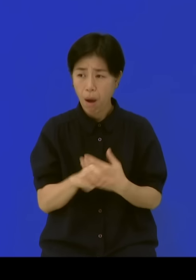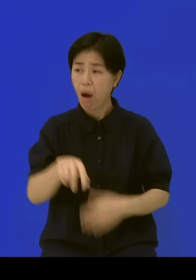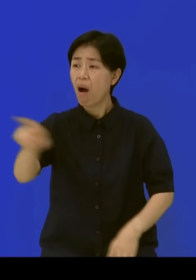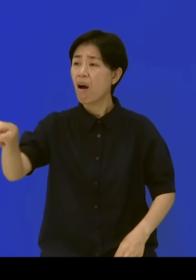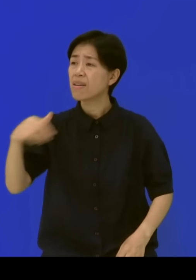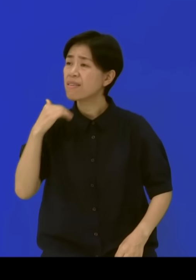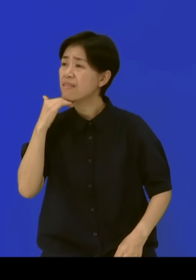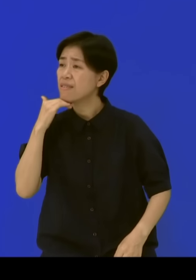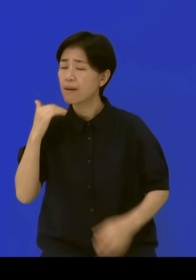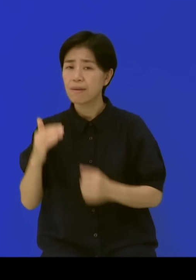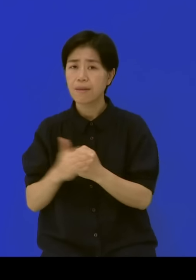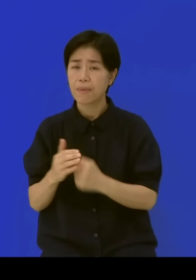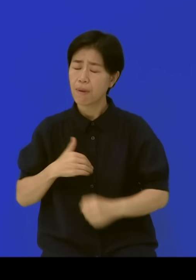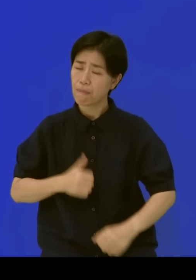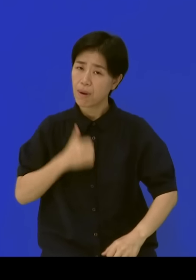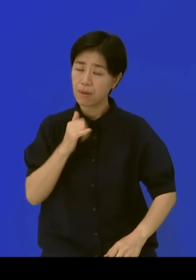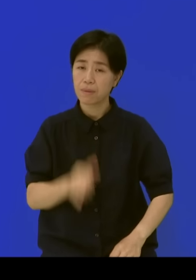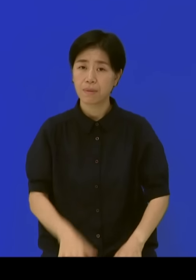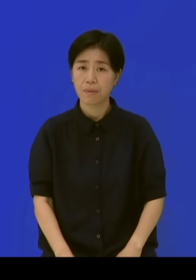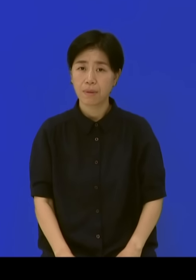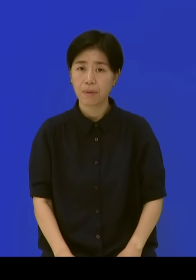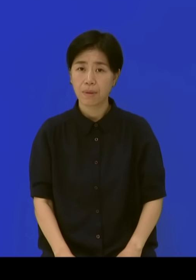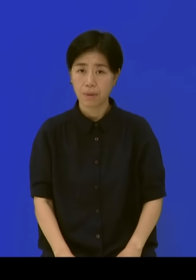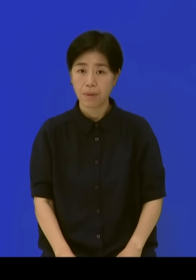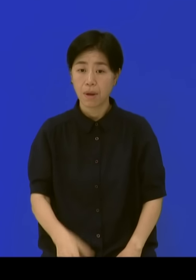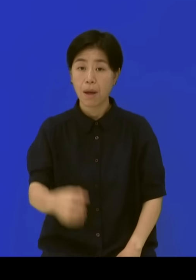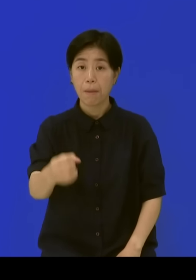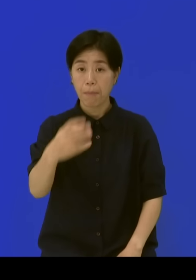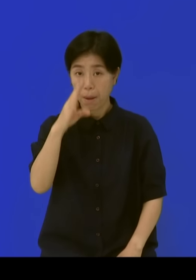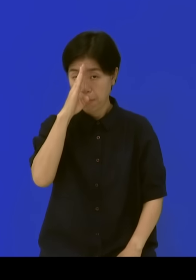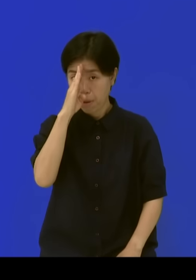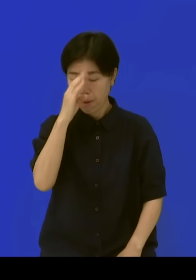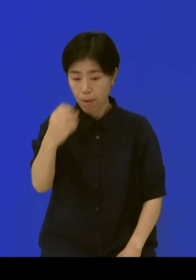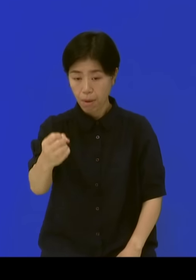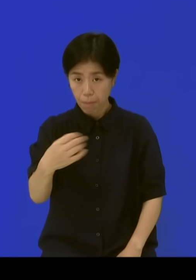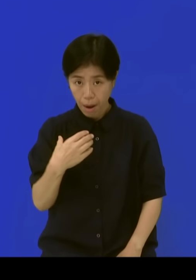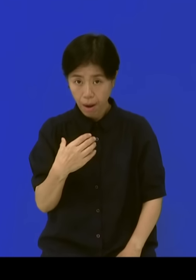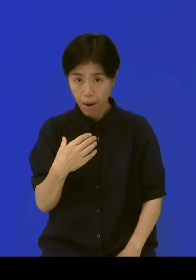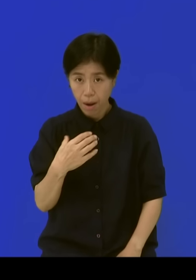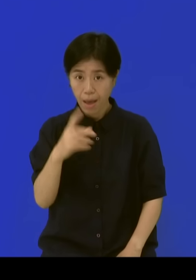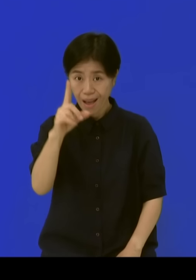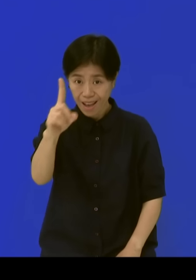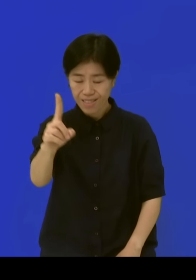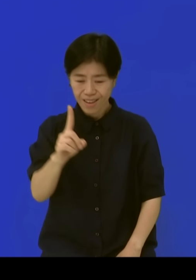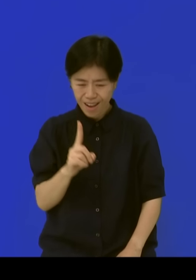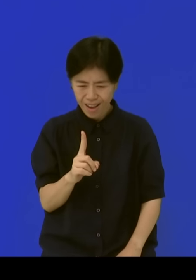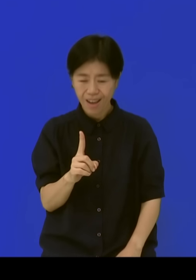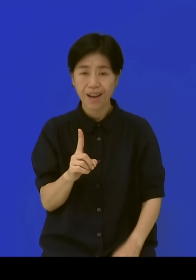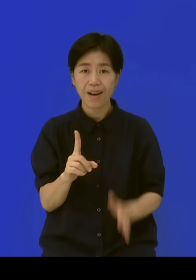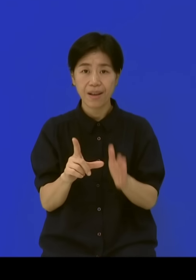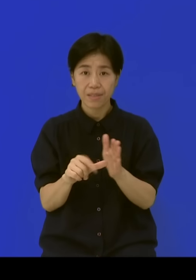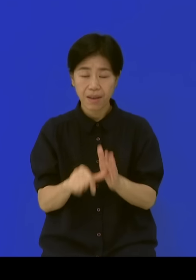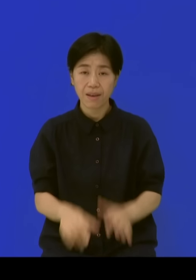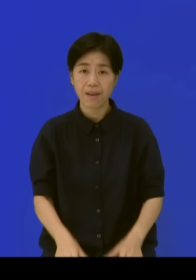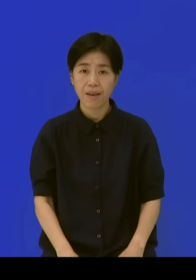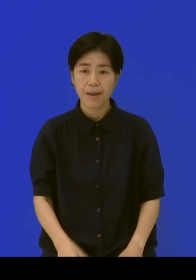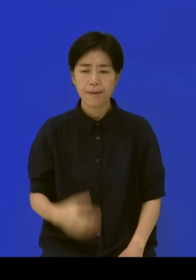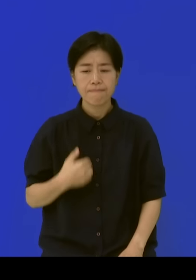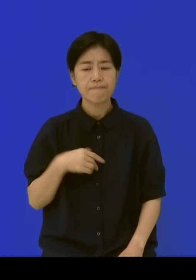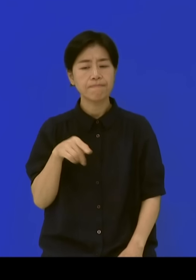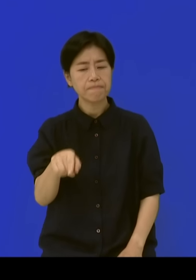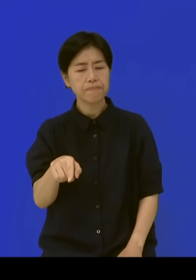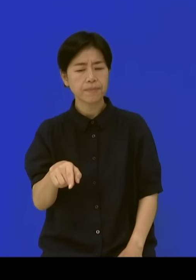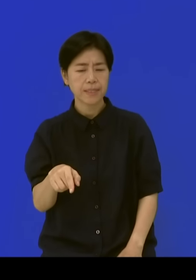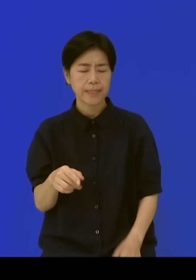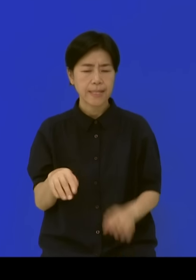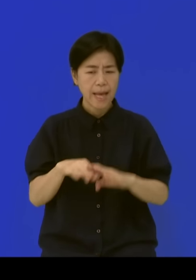네. 증상을 듣고 어떤 장기의 문제로 좁혀 들어가서 마침내 진단을 만들어내야 되는 것인데 예. 8가지의 증상이